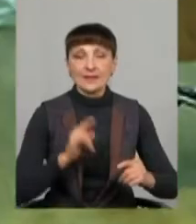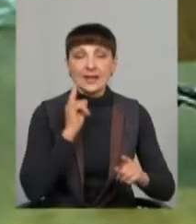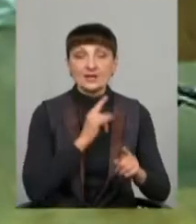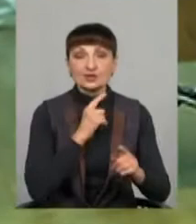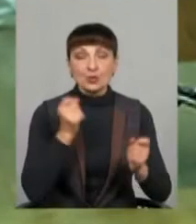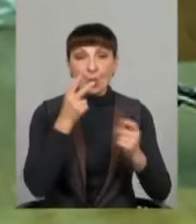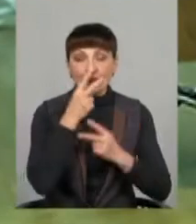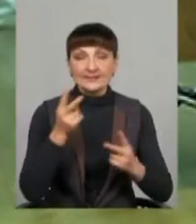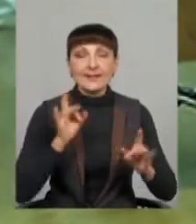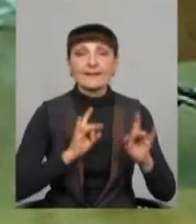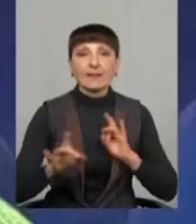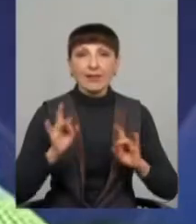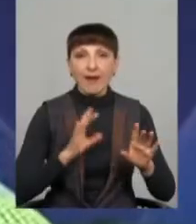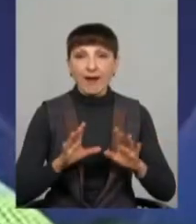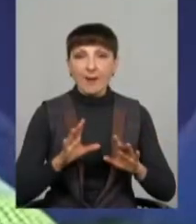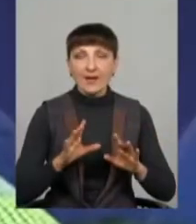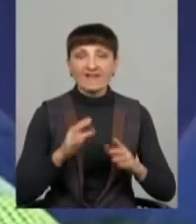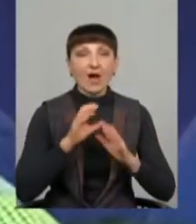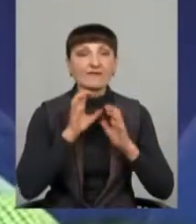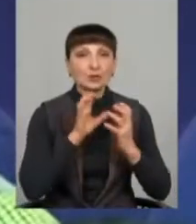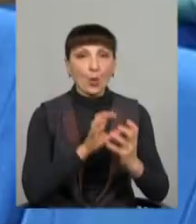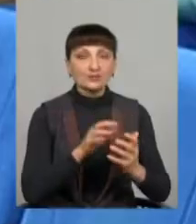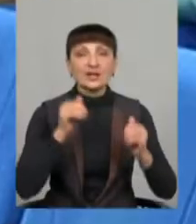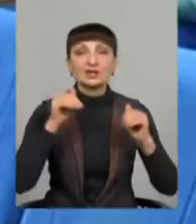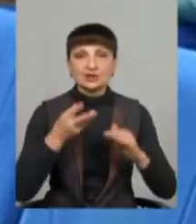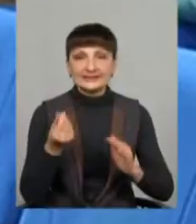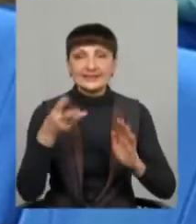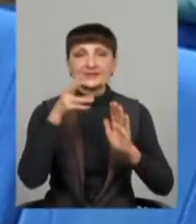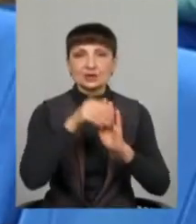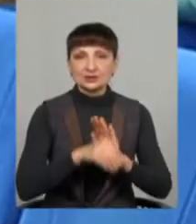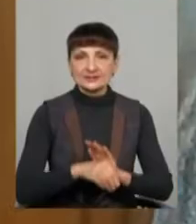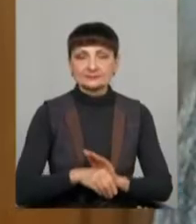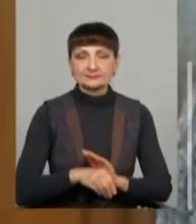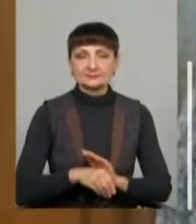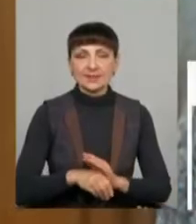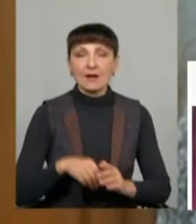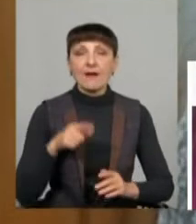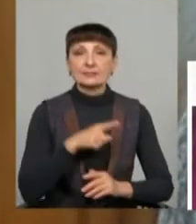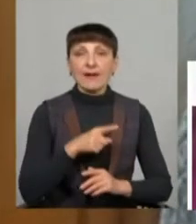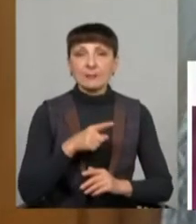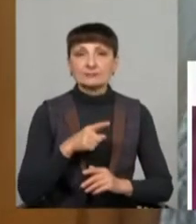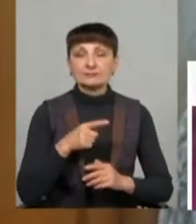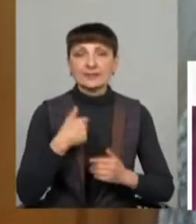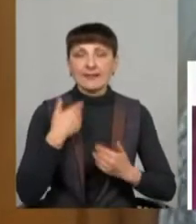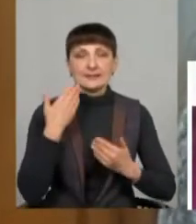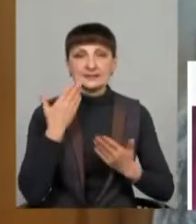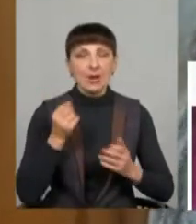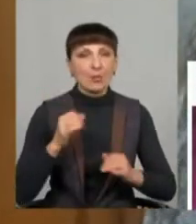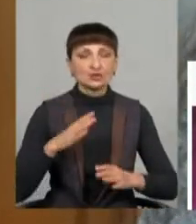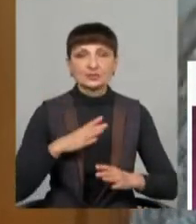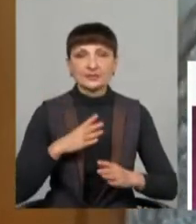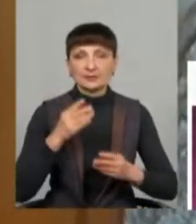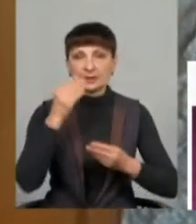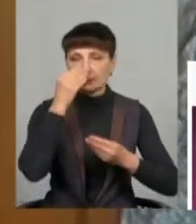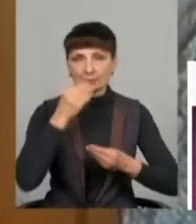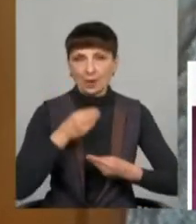увидела рекламу с заманчивым предложением в автобусе и тоже решила вложиться. Там, я не знаю, может быть, какой-то